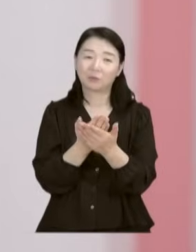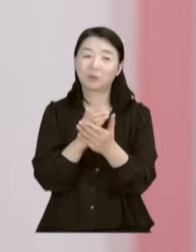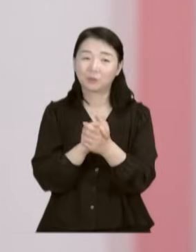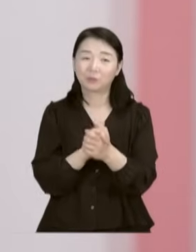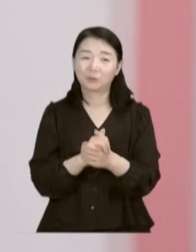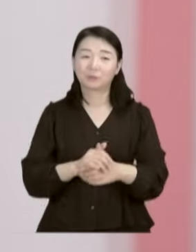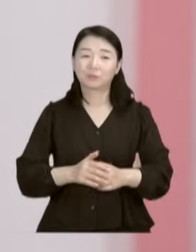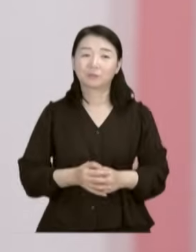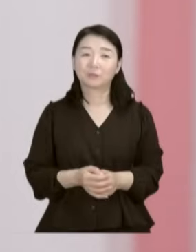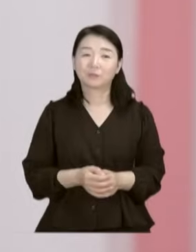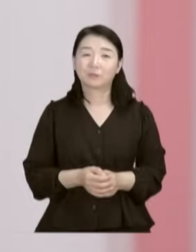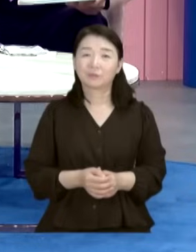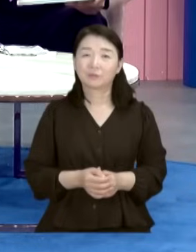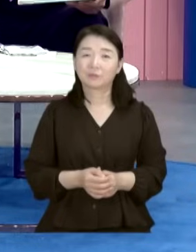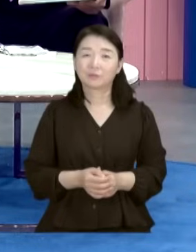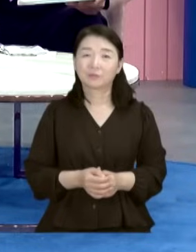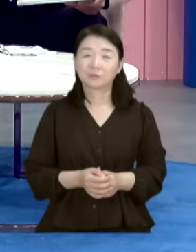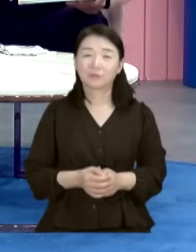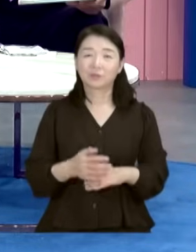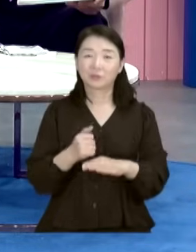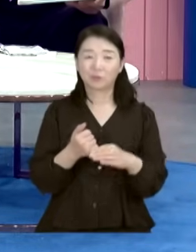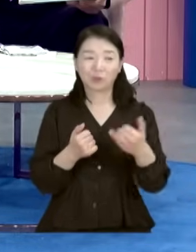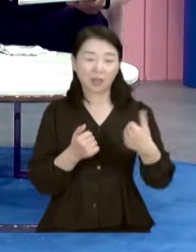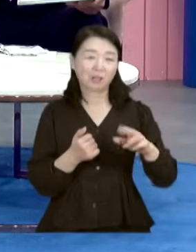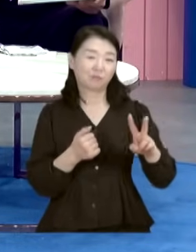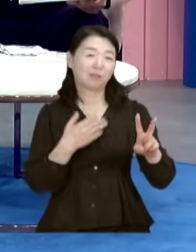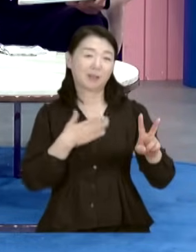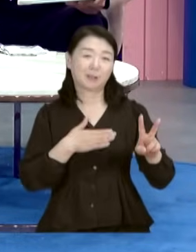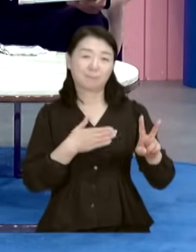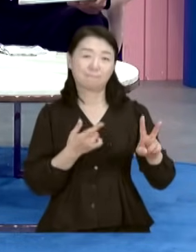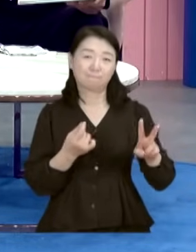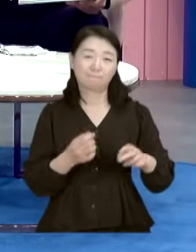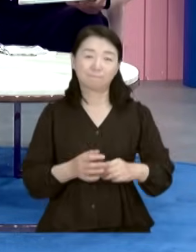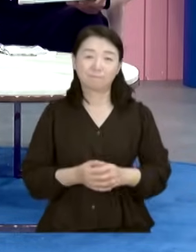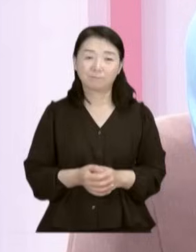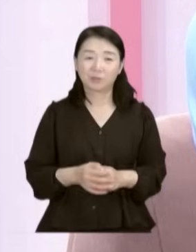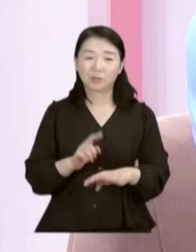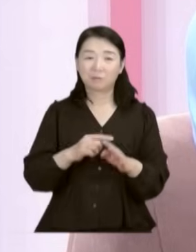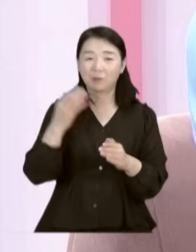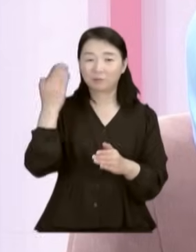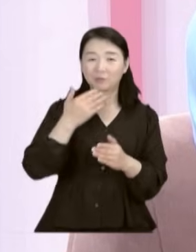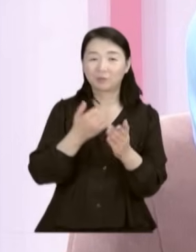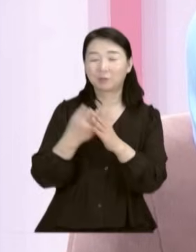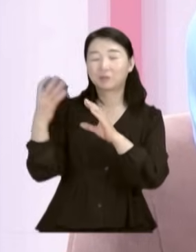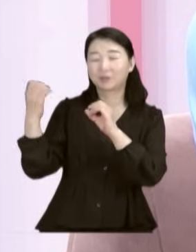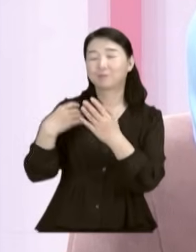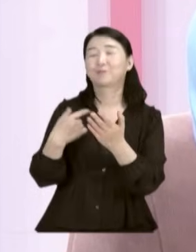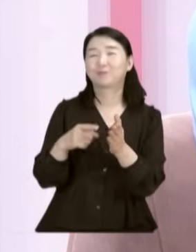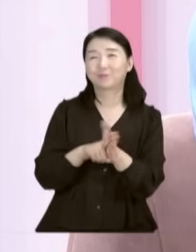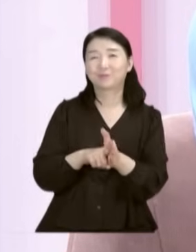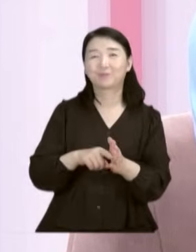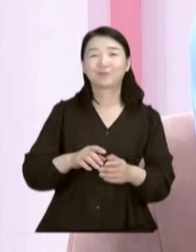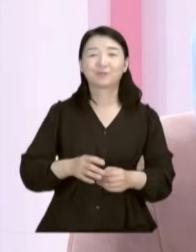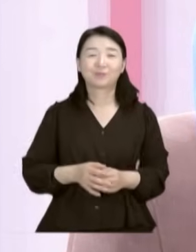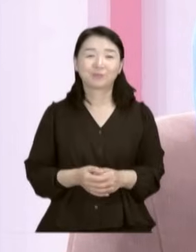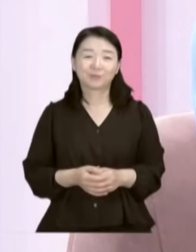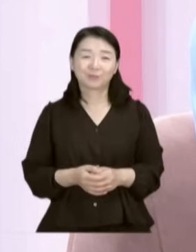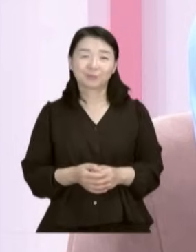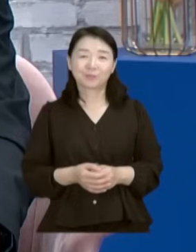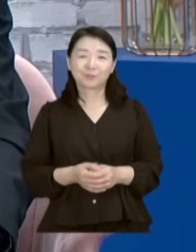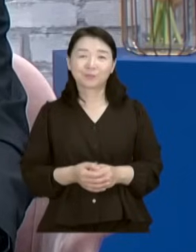같이 살게 해주세요 이렇게 기도를 하더라고요 그래서 사실 그렇게 해서 아이들이 알게 됐어요 순수하니까 들어주실 거예요 그래요